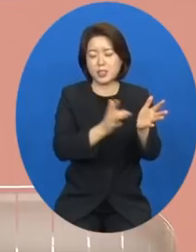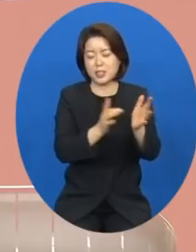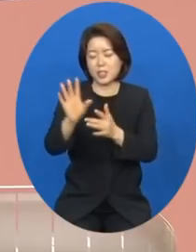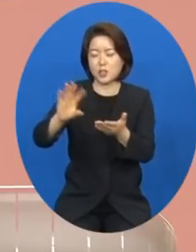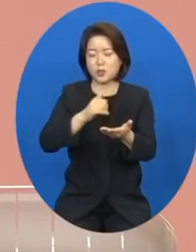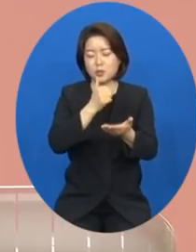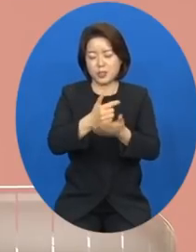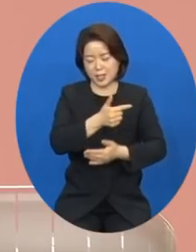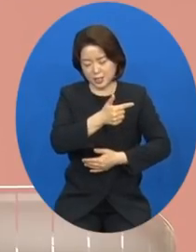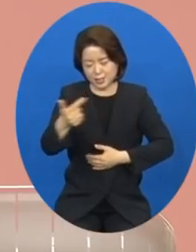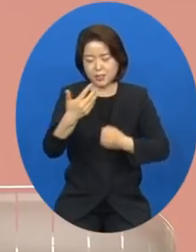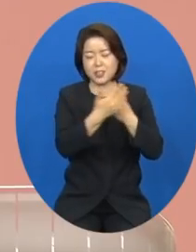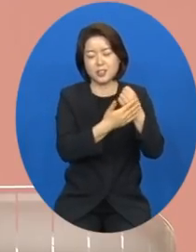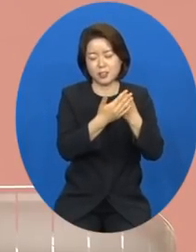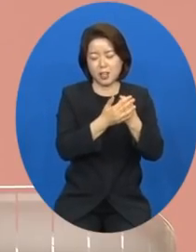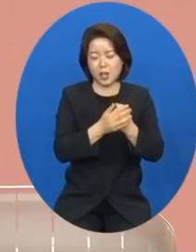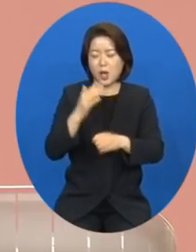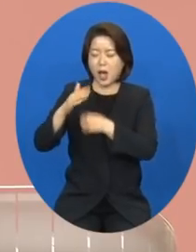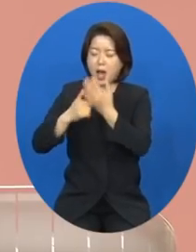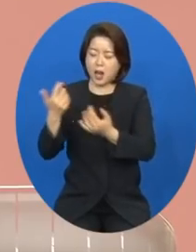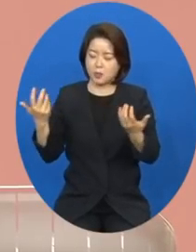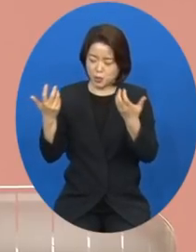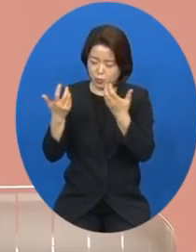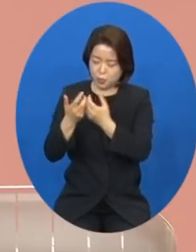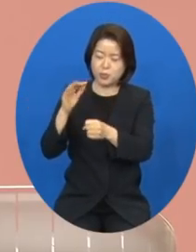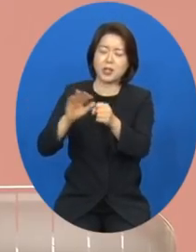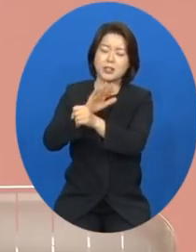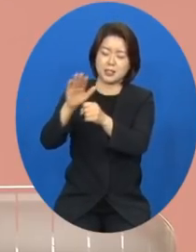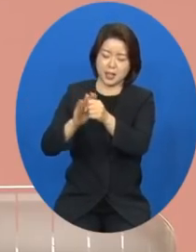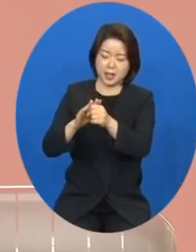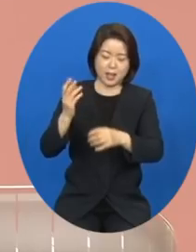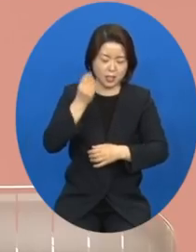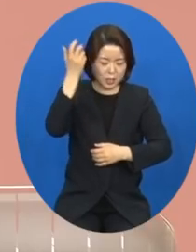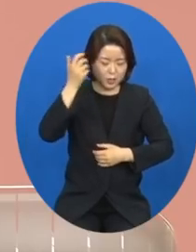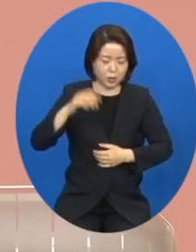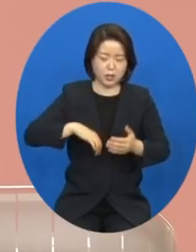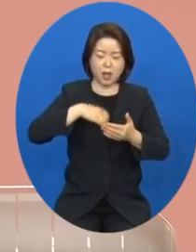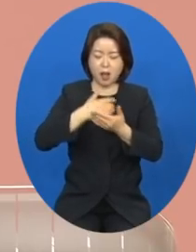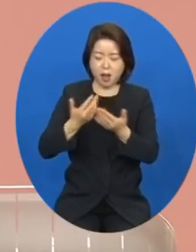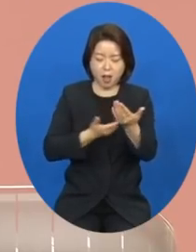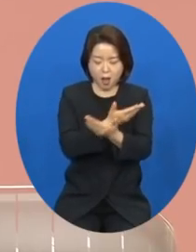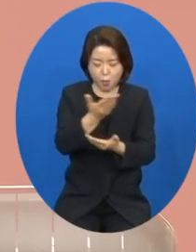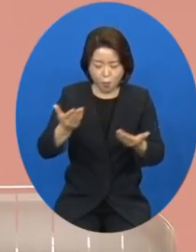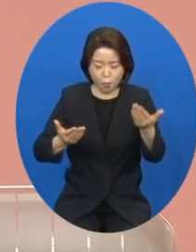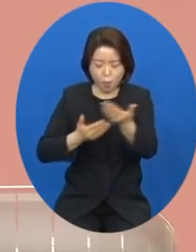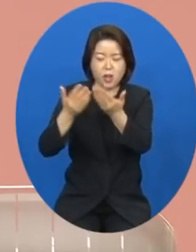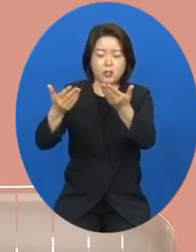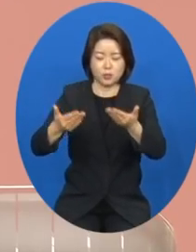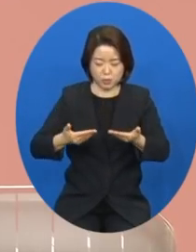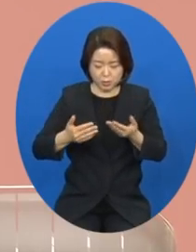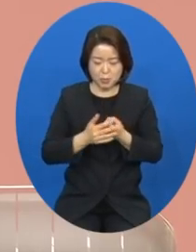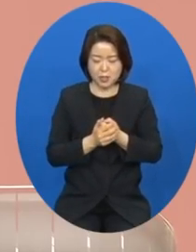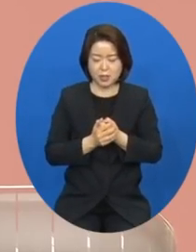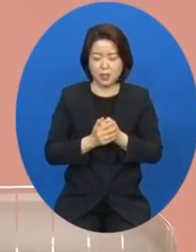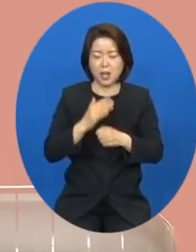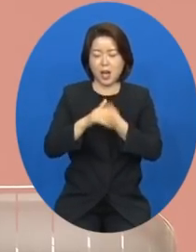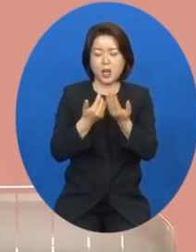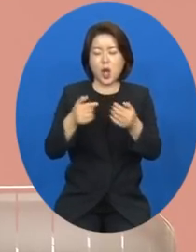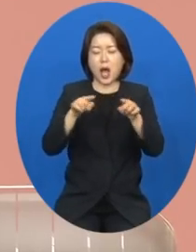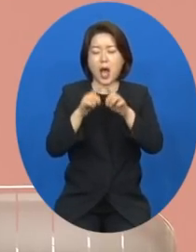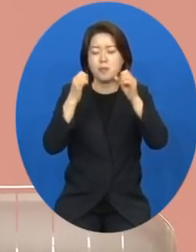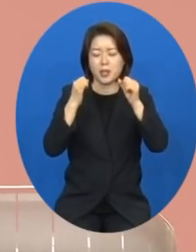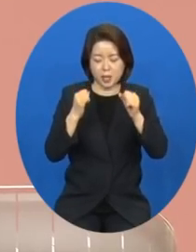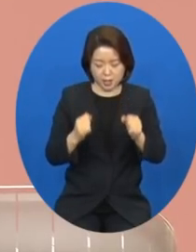은혜와 하나님의 풍성하신 사랑하심 과 성령님의 감화 감동 교통 케 하 심 이 임마누엘의 우려